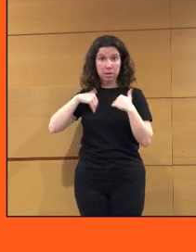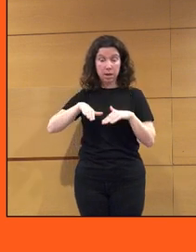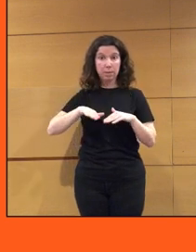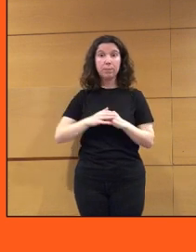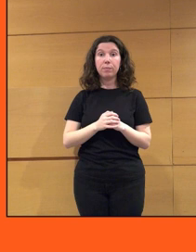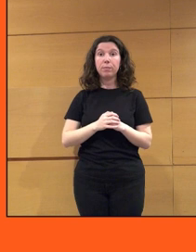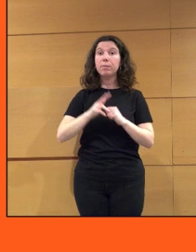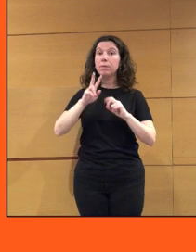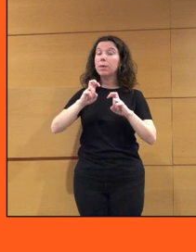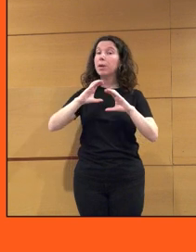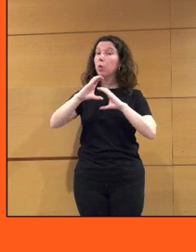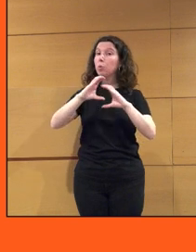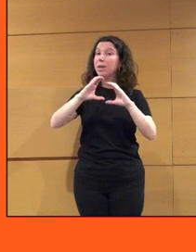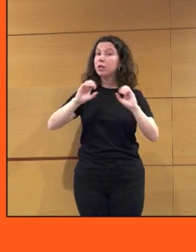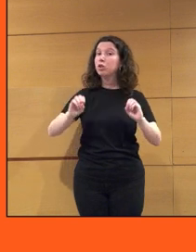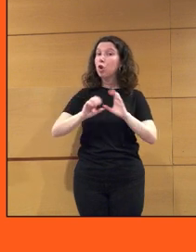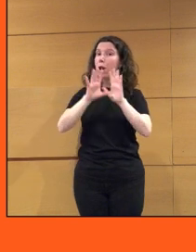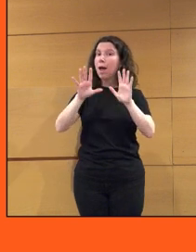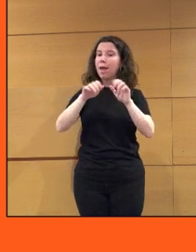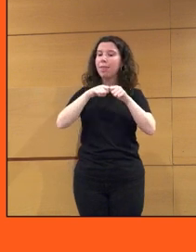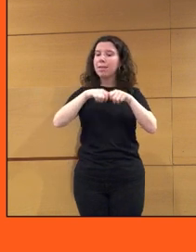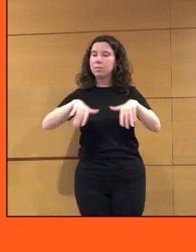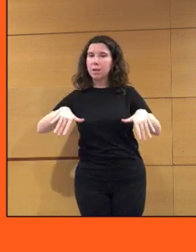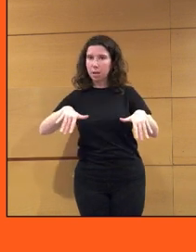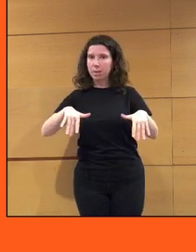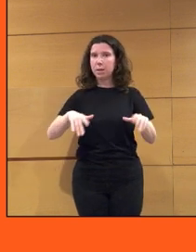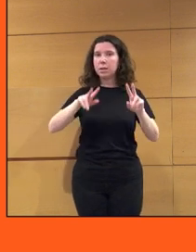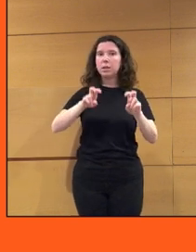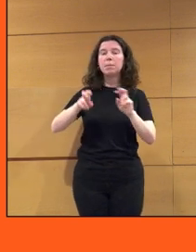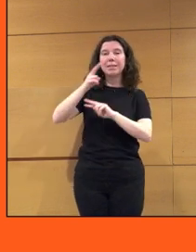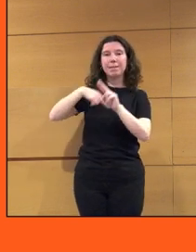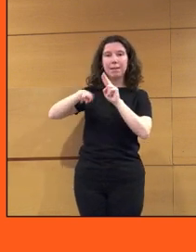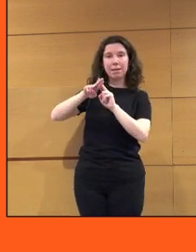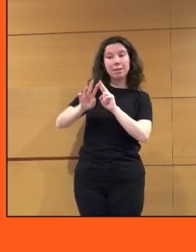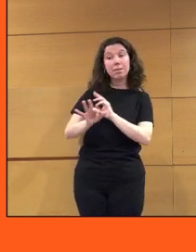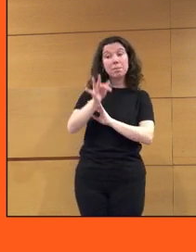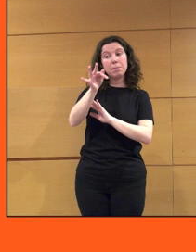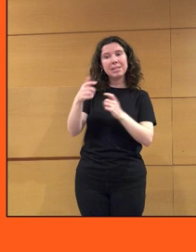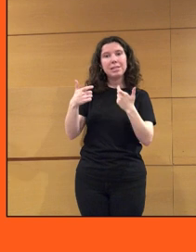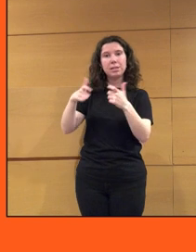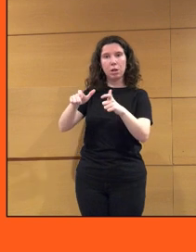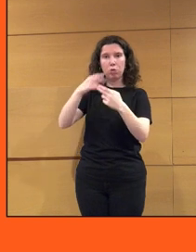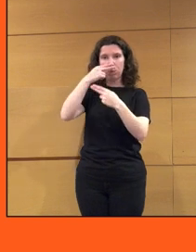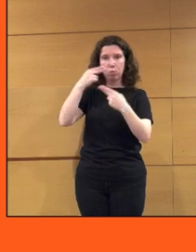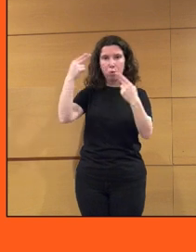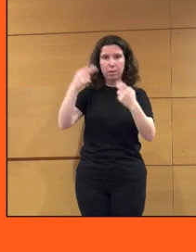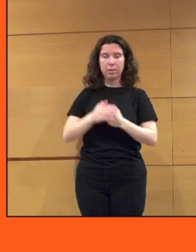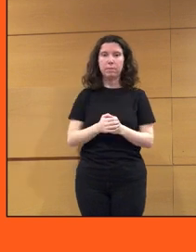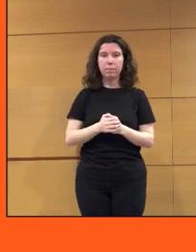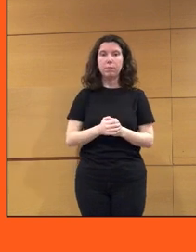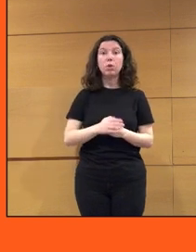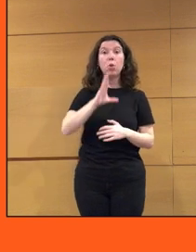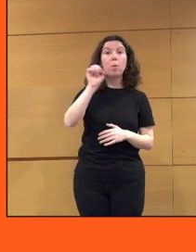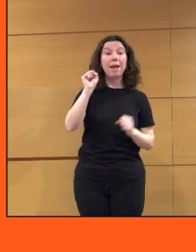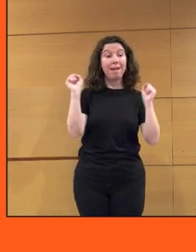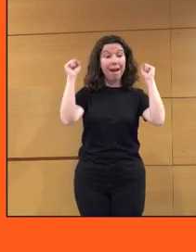desplegament de la comunicació clara a l'àmbit de l'administració de la Generalitat i del seu sector públic. Aquest acord de govern el